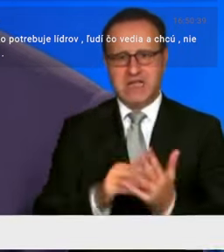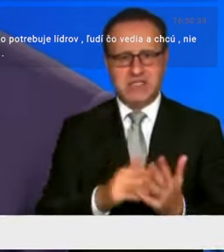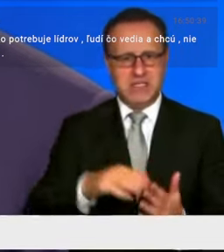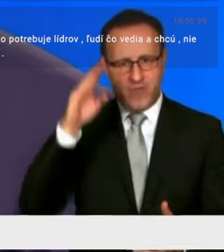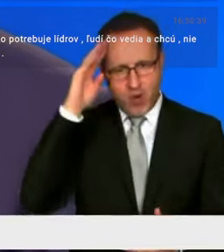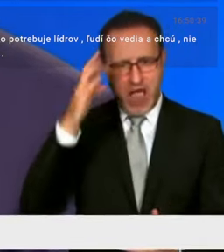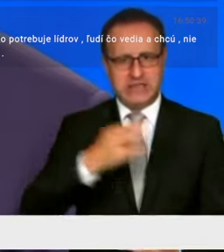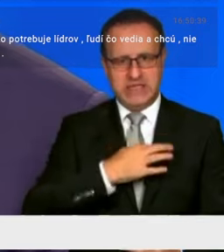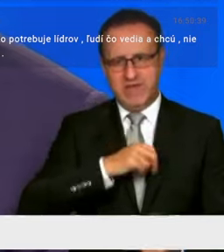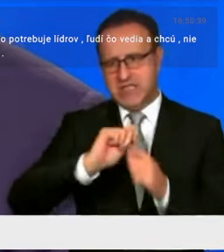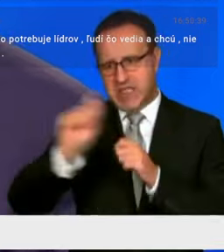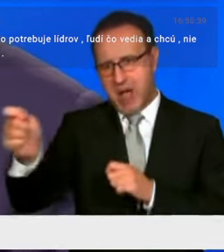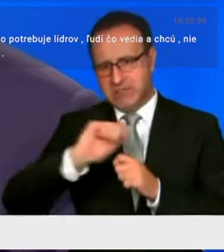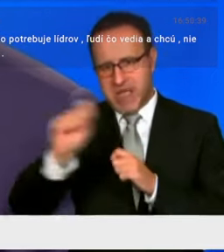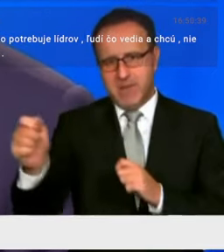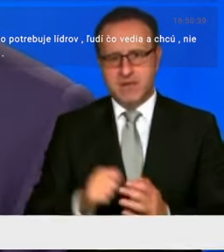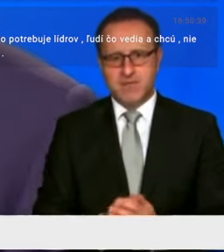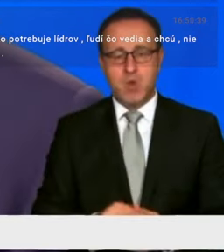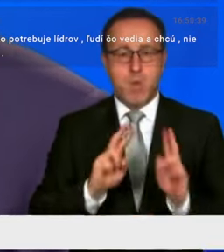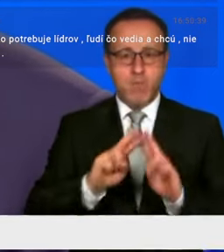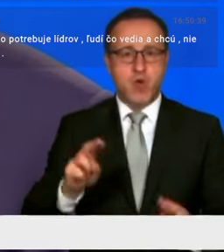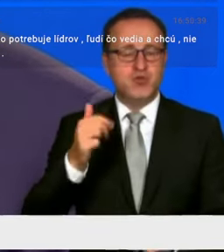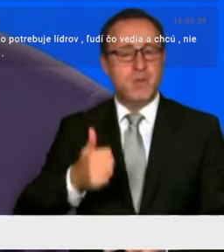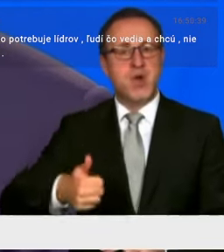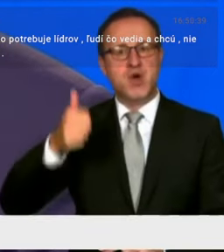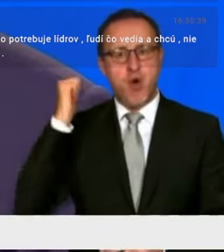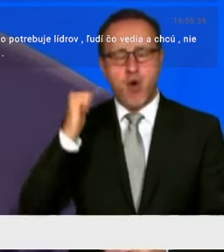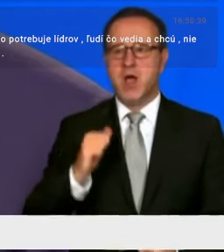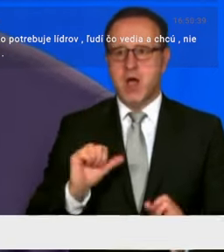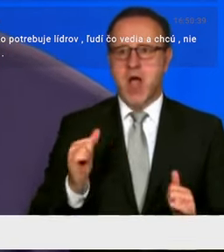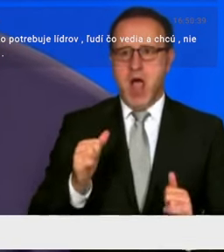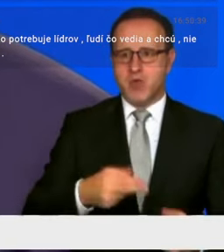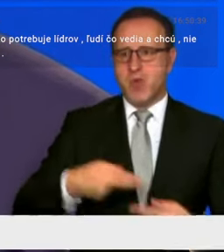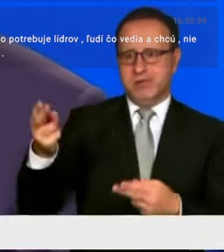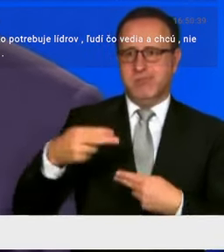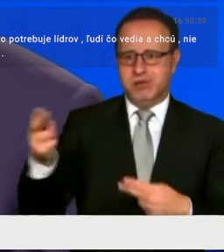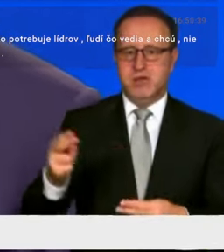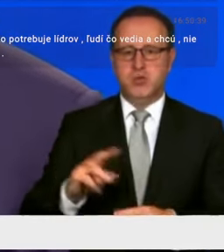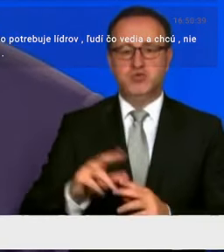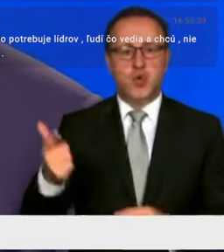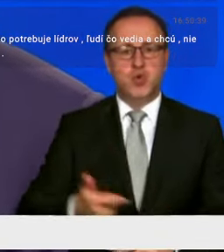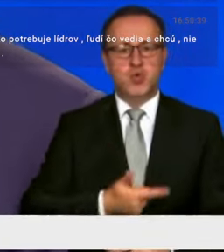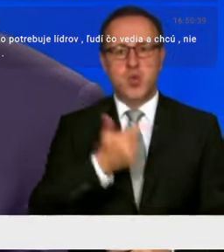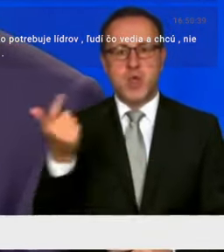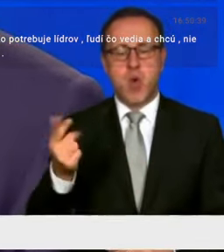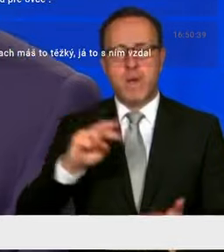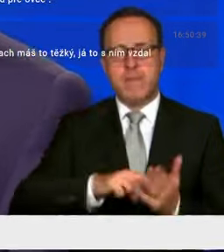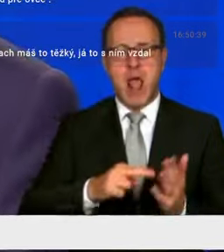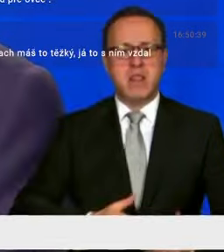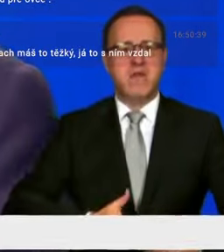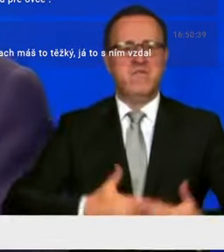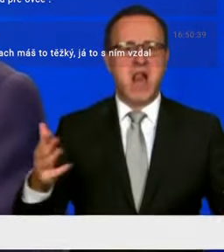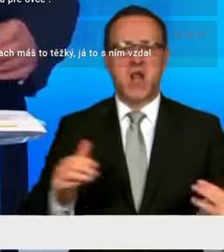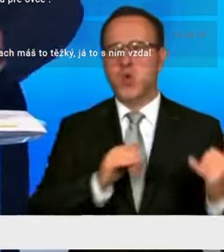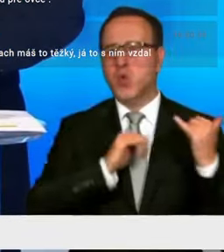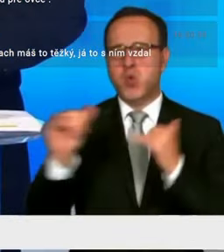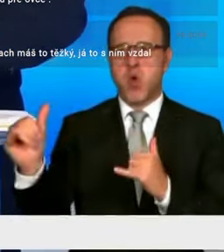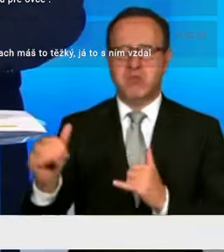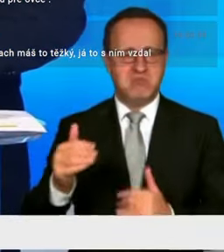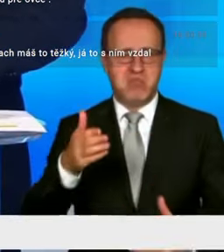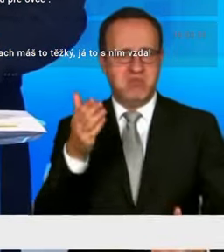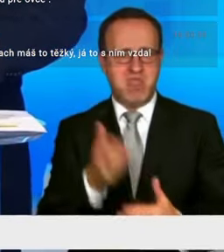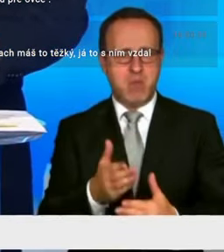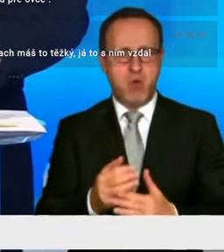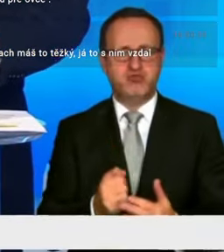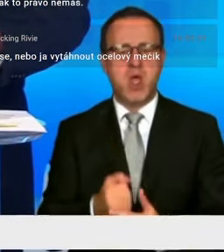dvoch rokoch možno pred rokom ten entuziazmus tu bol ale druhý rok Kedy sa plánovala veľká ofenzíva sa ukázalo že to nepomohlo a ten front